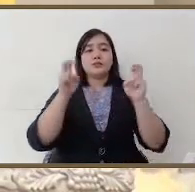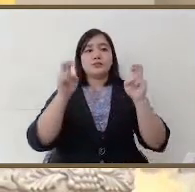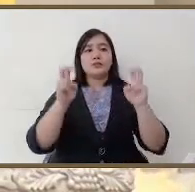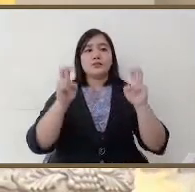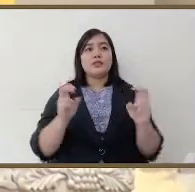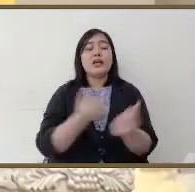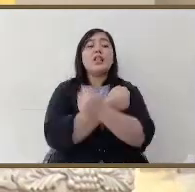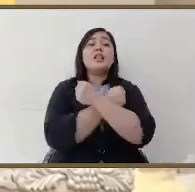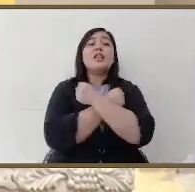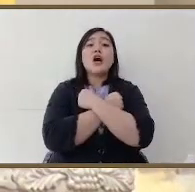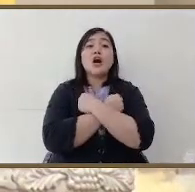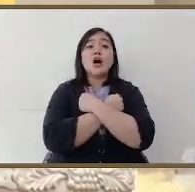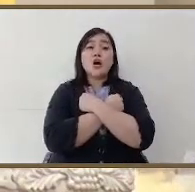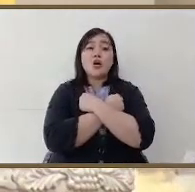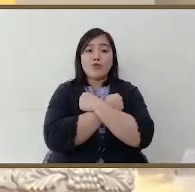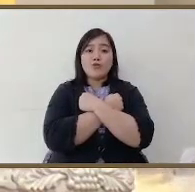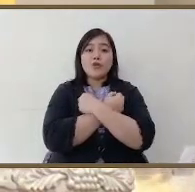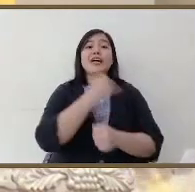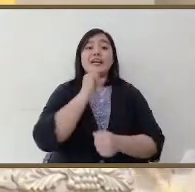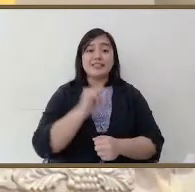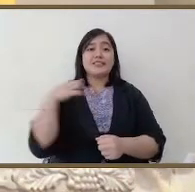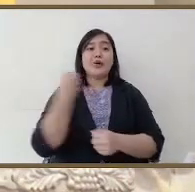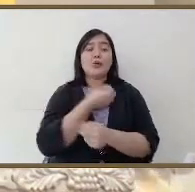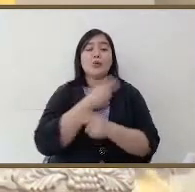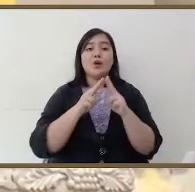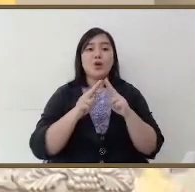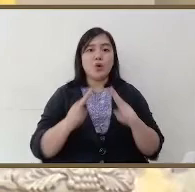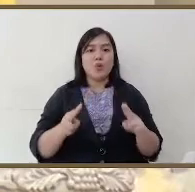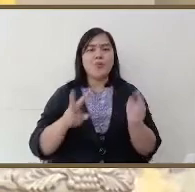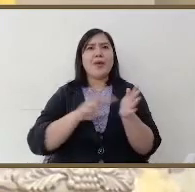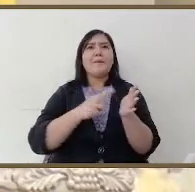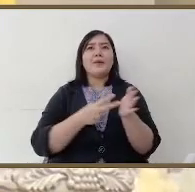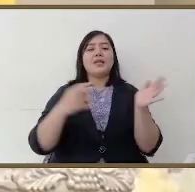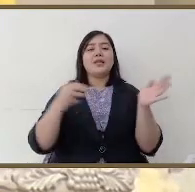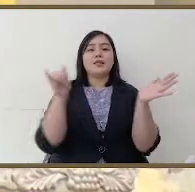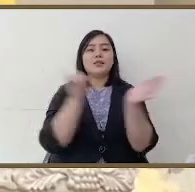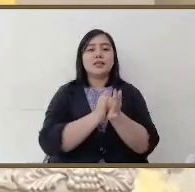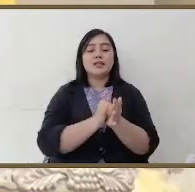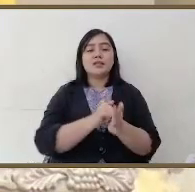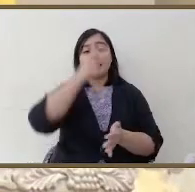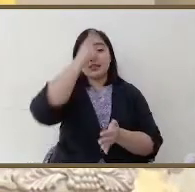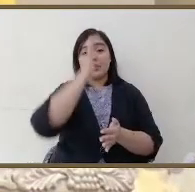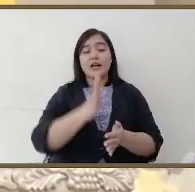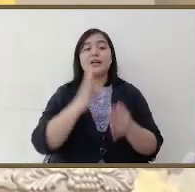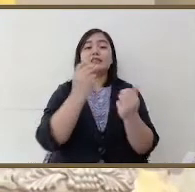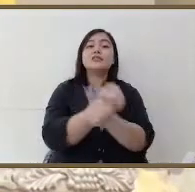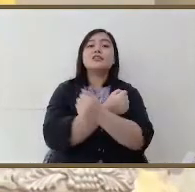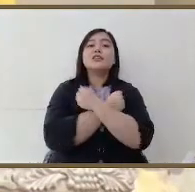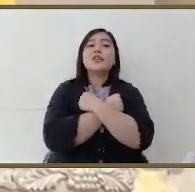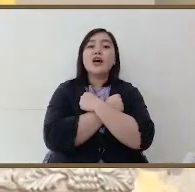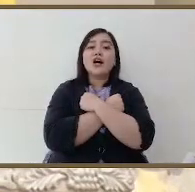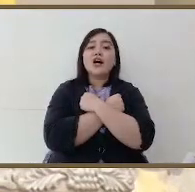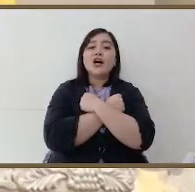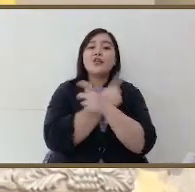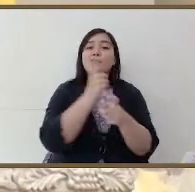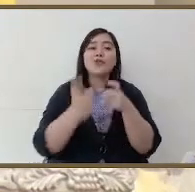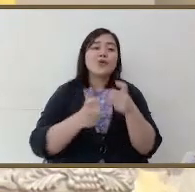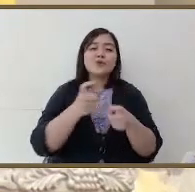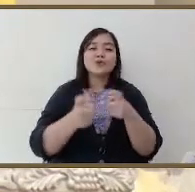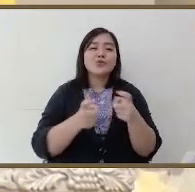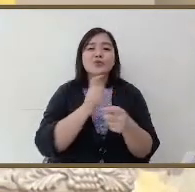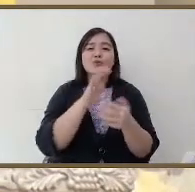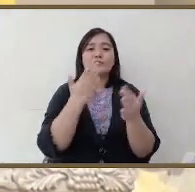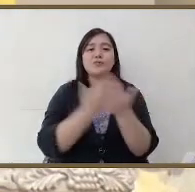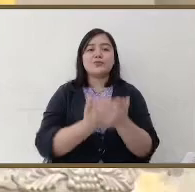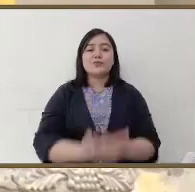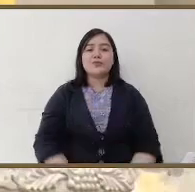Love covers multitudes of sin. Oh yeah. Ngayong gabi, anumang iniisip po natin mga kapatid,